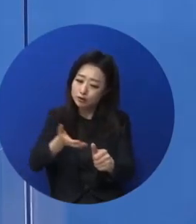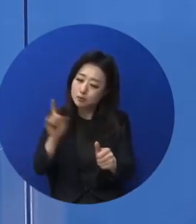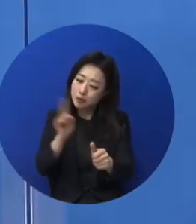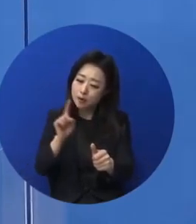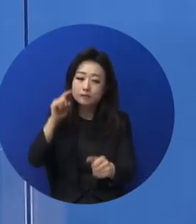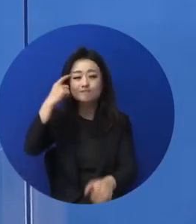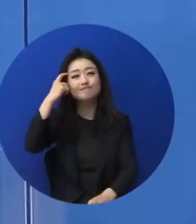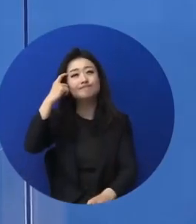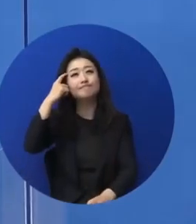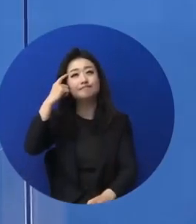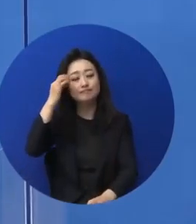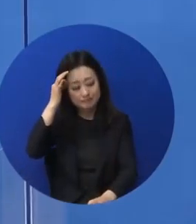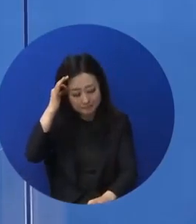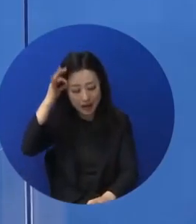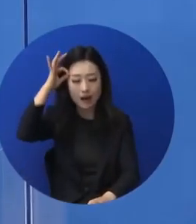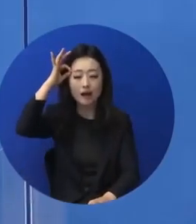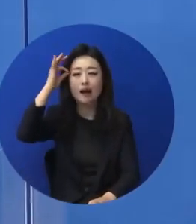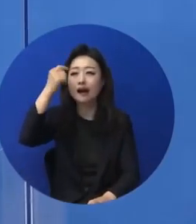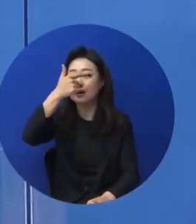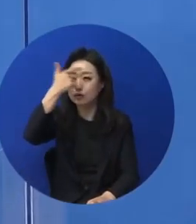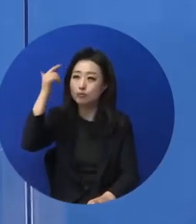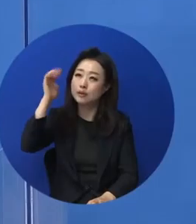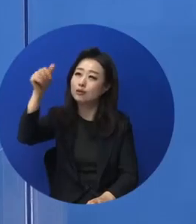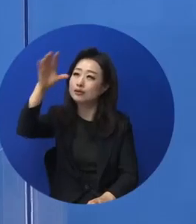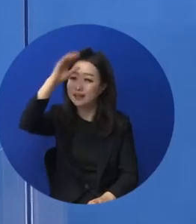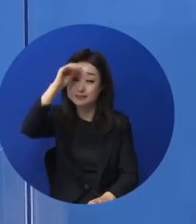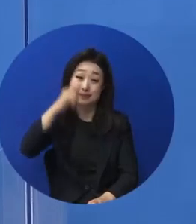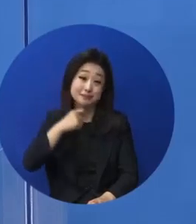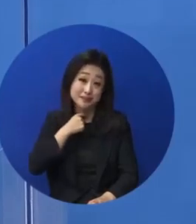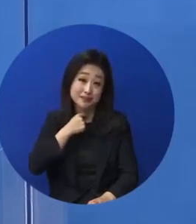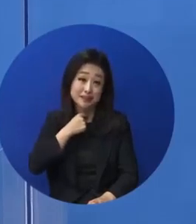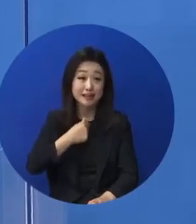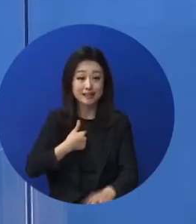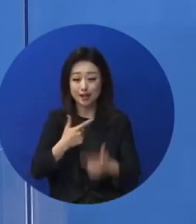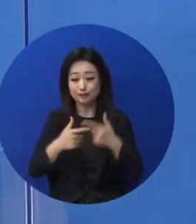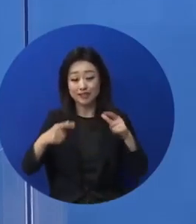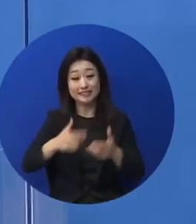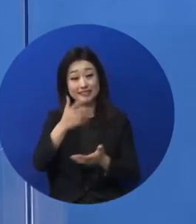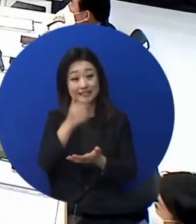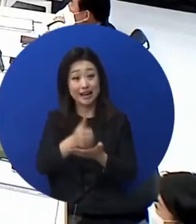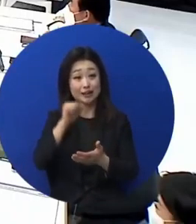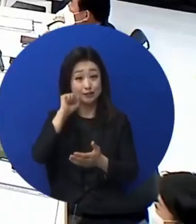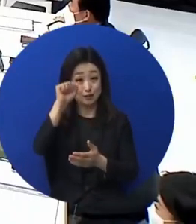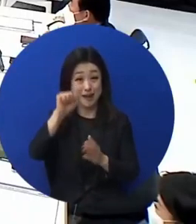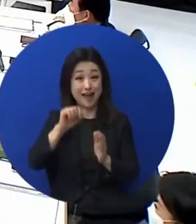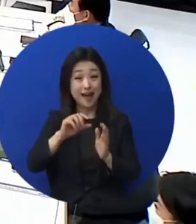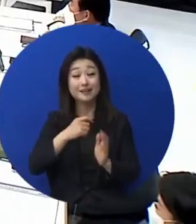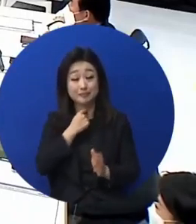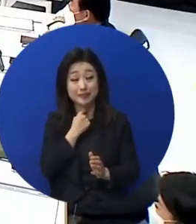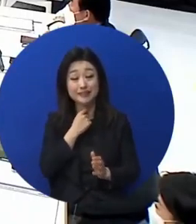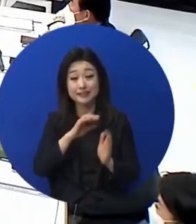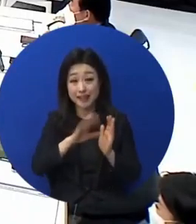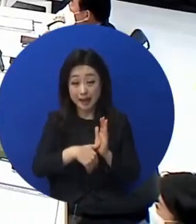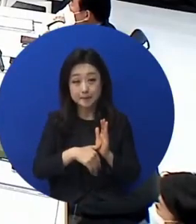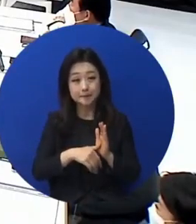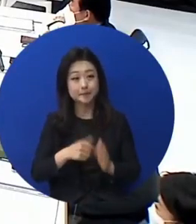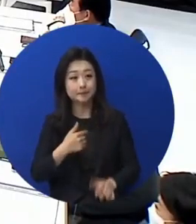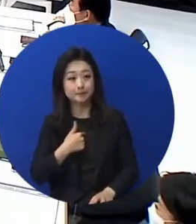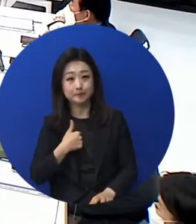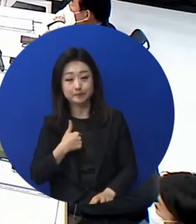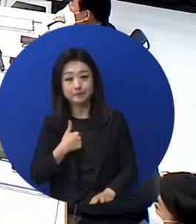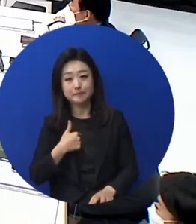때 노무현 대통령을 떠올리지 않을 수 없었습니다. 저는 제가 부산시장 한 다음에 한참 후에 다음 저희